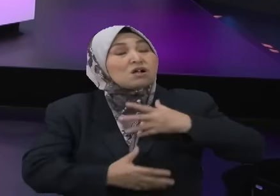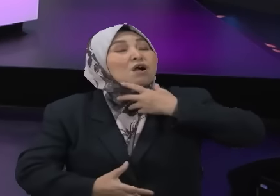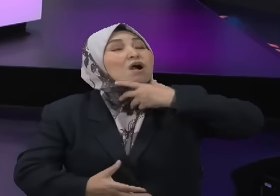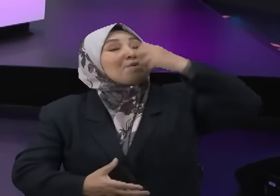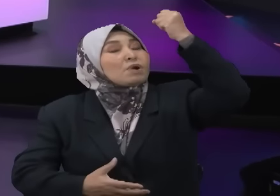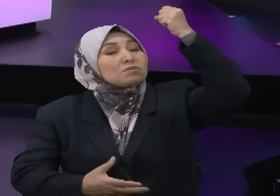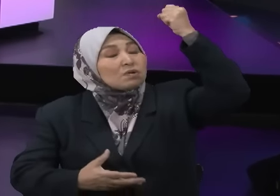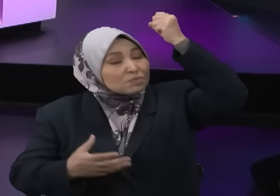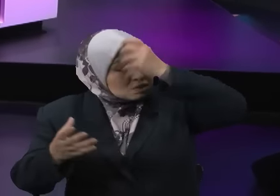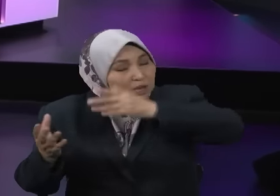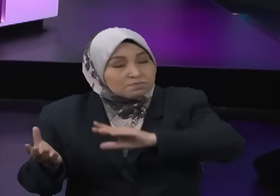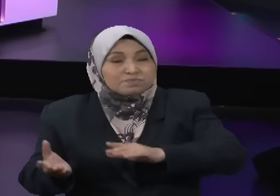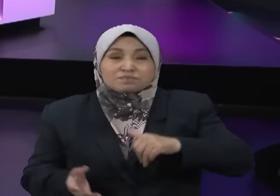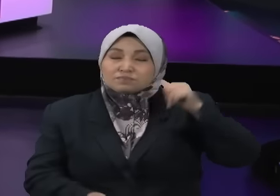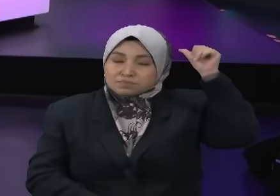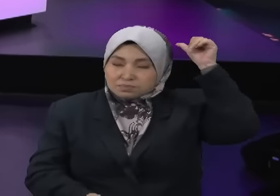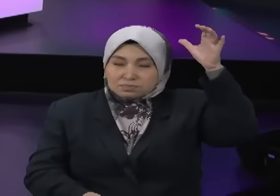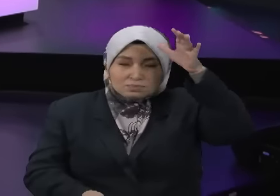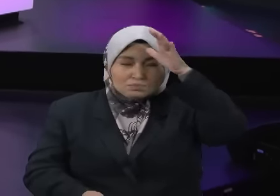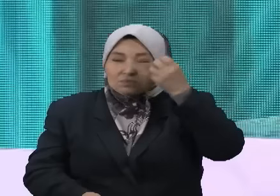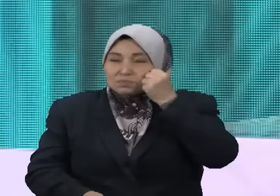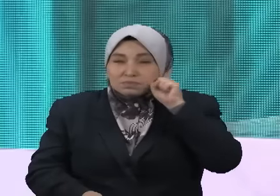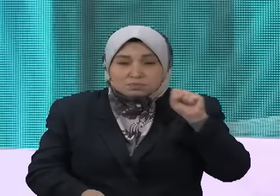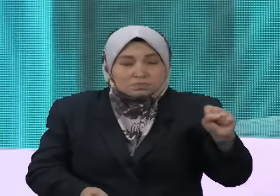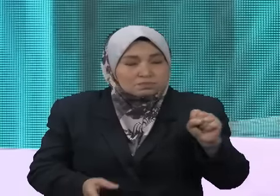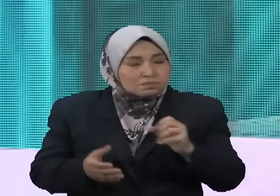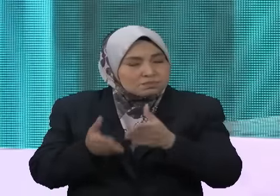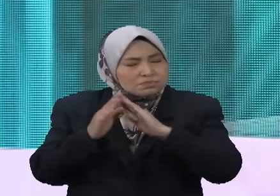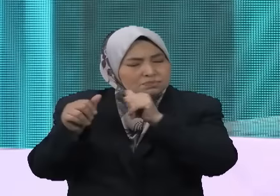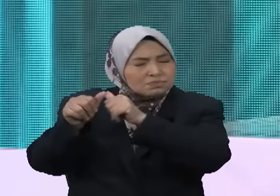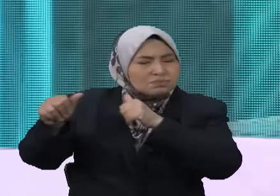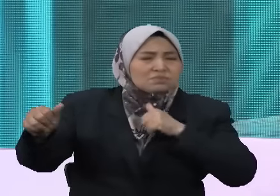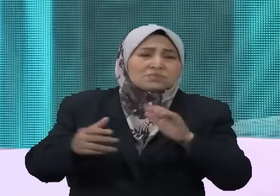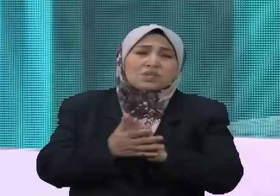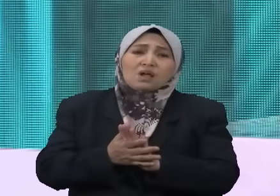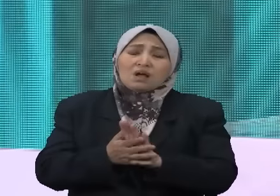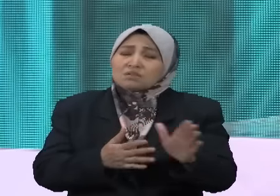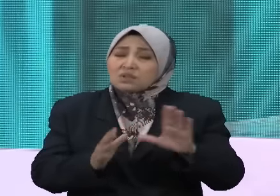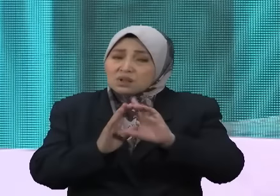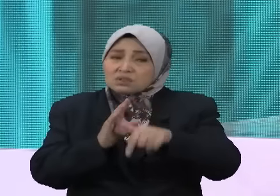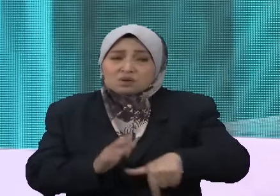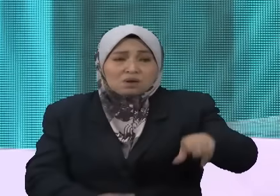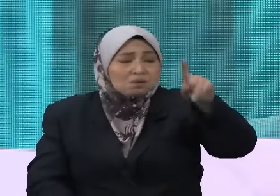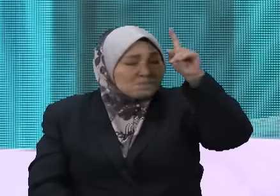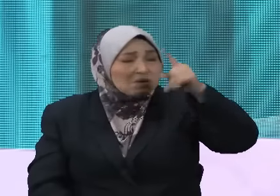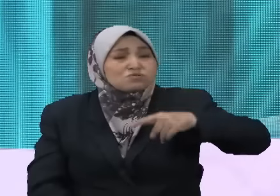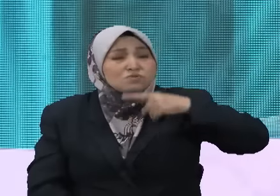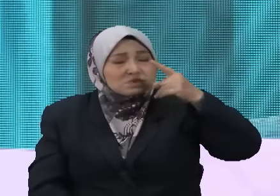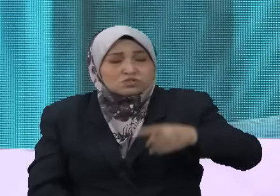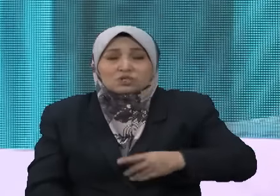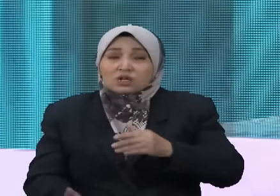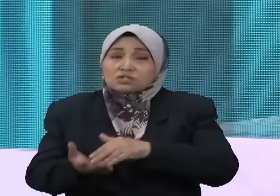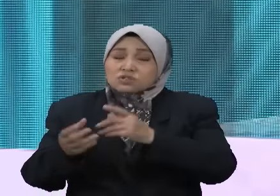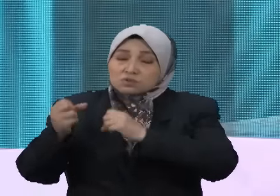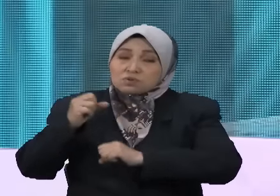ditarik mereka ditarik dalam keadaan yang sebegitu rupa nauzubillahalik kemudian Allah Subhanahu waala menyebut satu lagi sifat